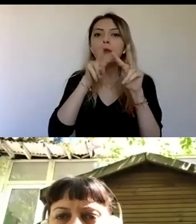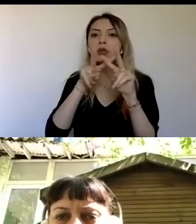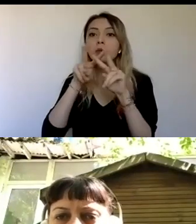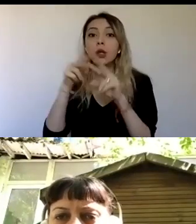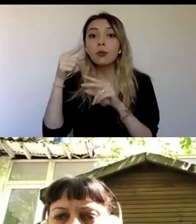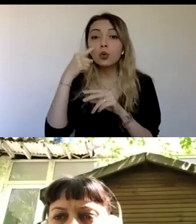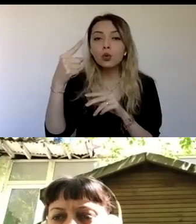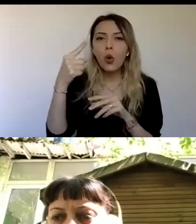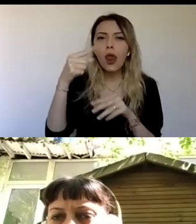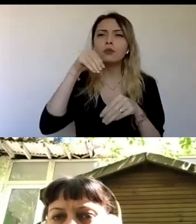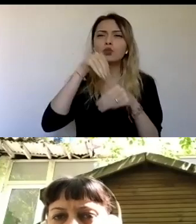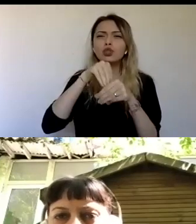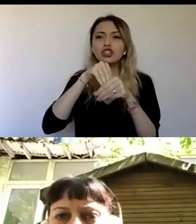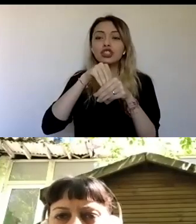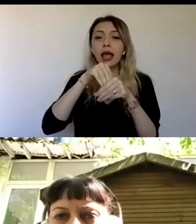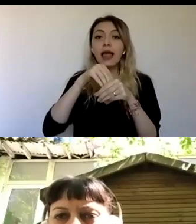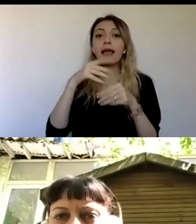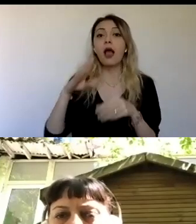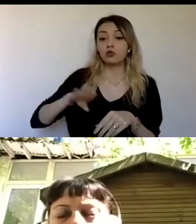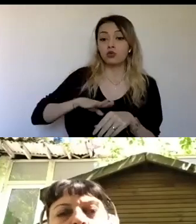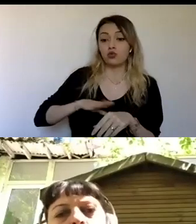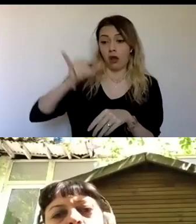sitesinde şuradan